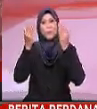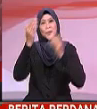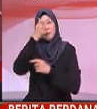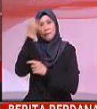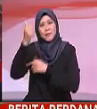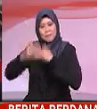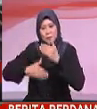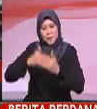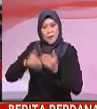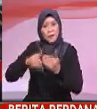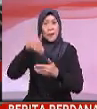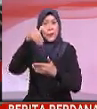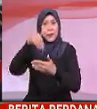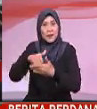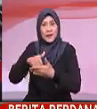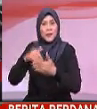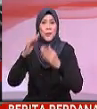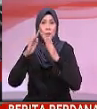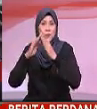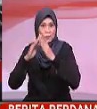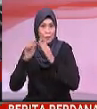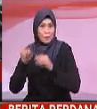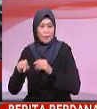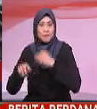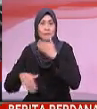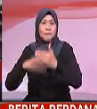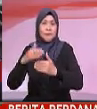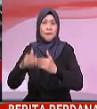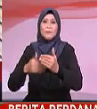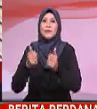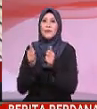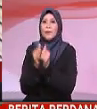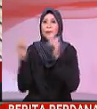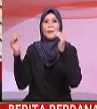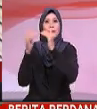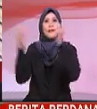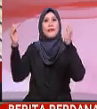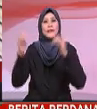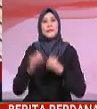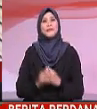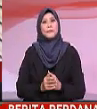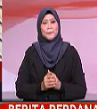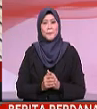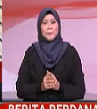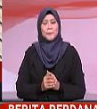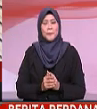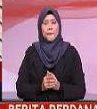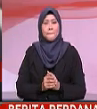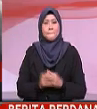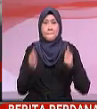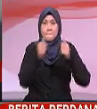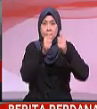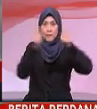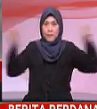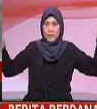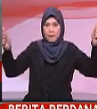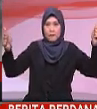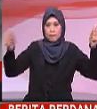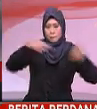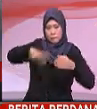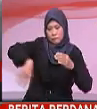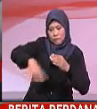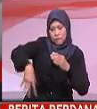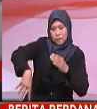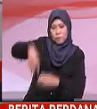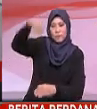kerana proses undian unit rumah juga dijalankan dengan adil. Dan rentang cabut nombor yang